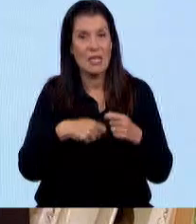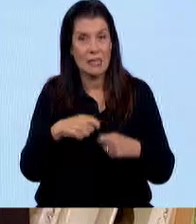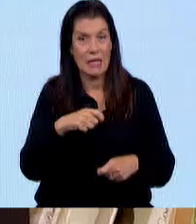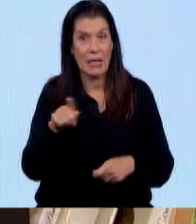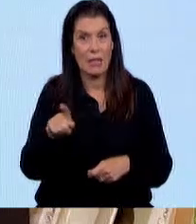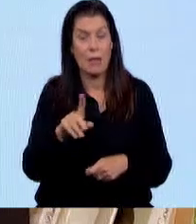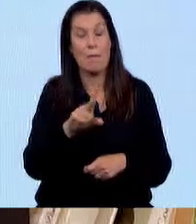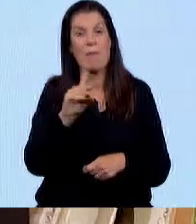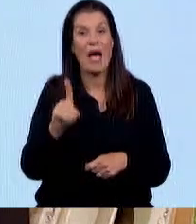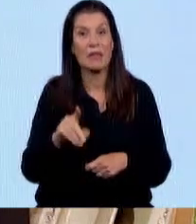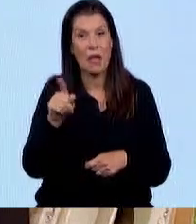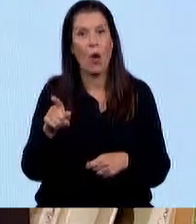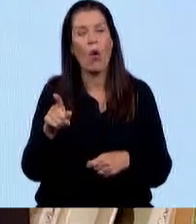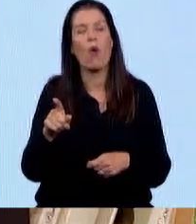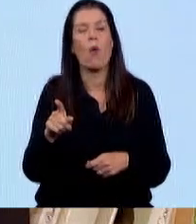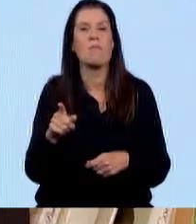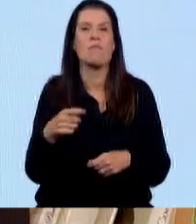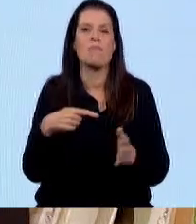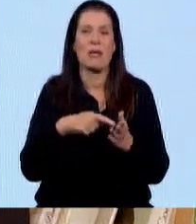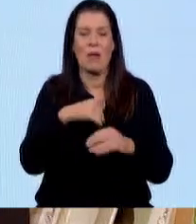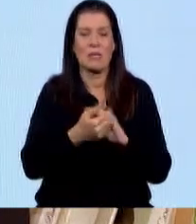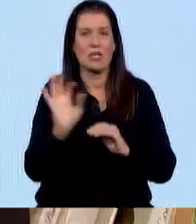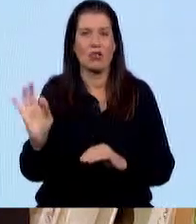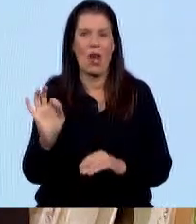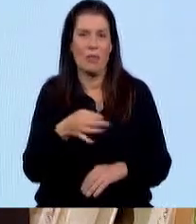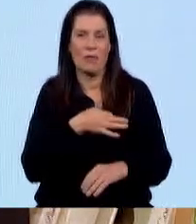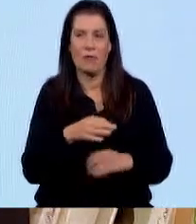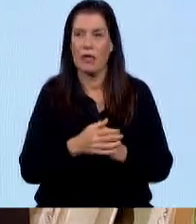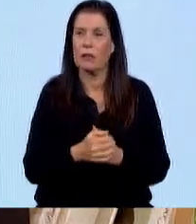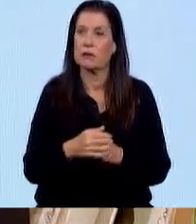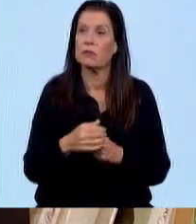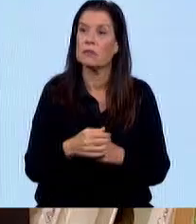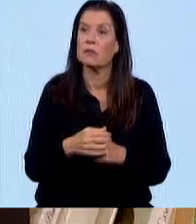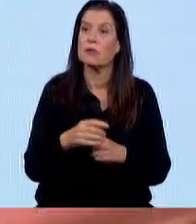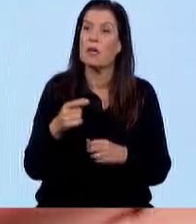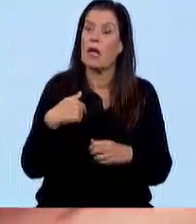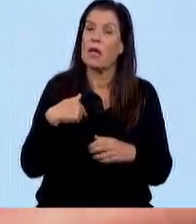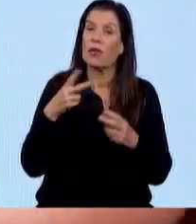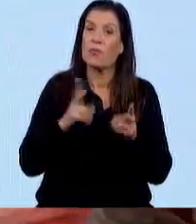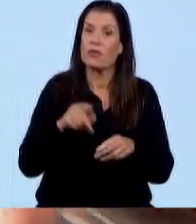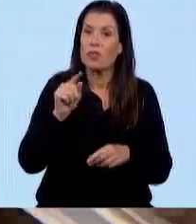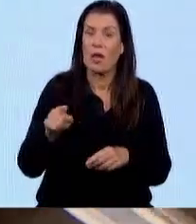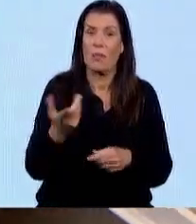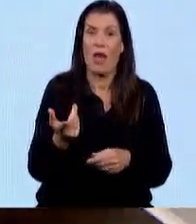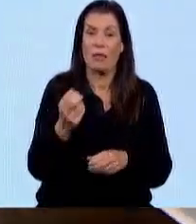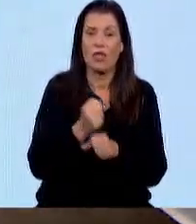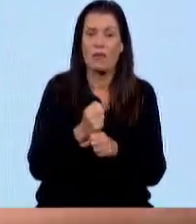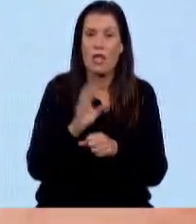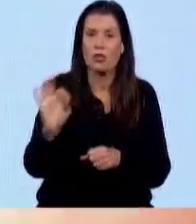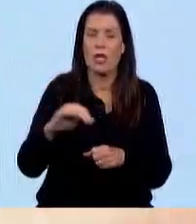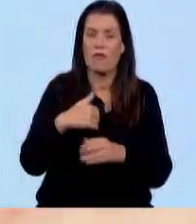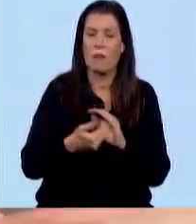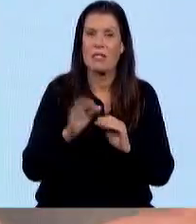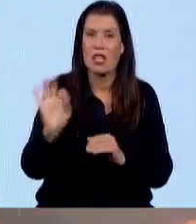מפגישים במרקט קונדיטורים ויקבים מהצפון והדרום שהעבודה שלהם, הפרנסה שלהם ושגרת החיים שלהם נפגעה